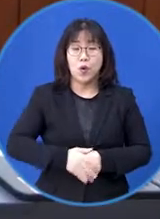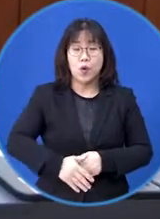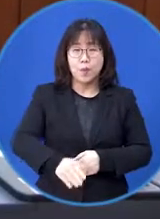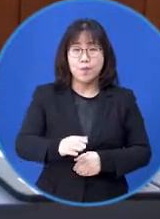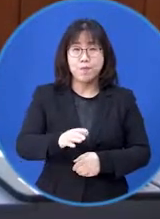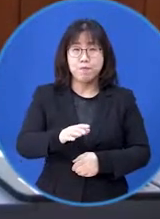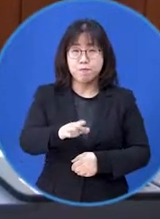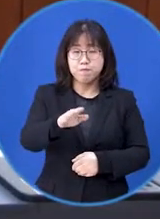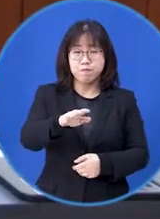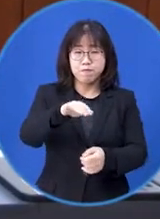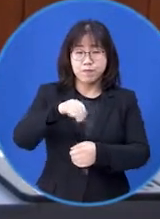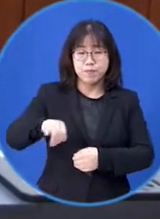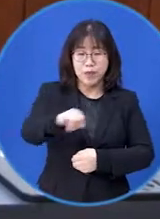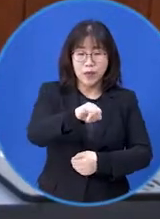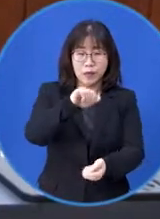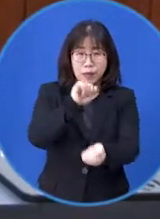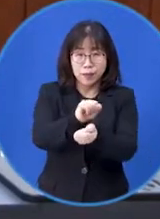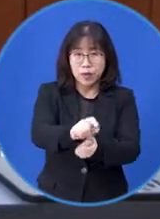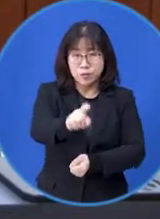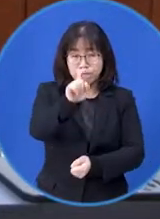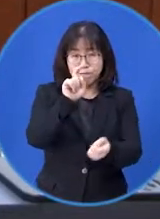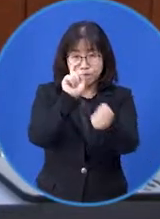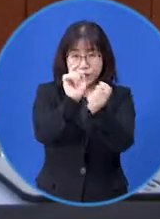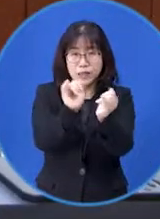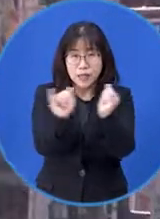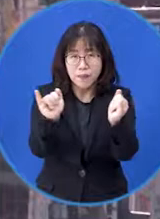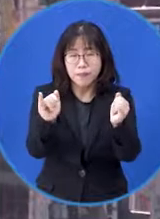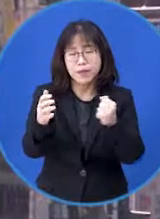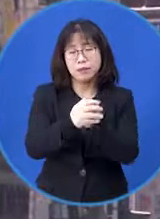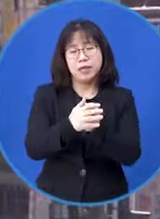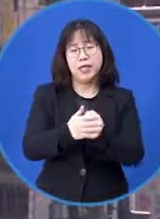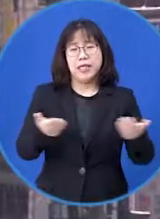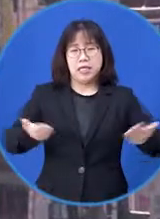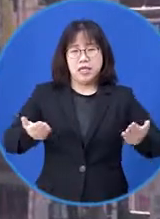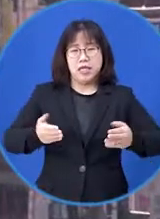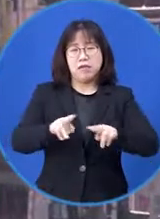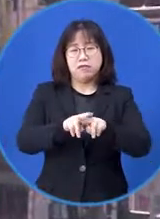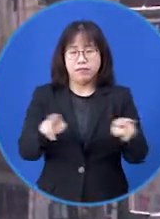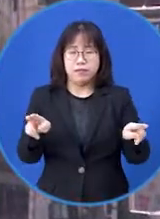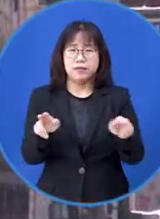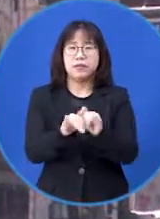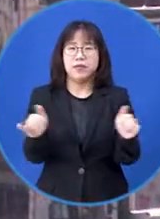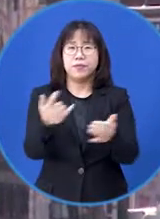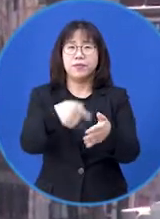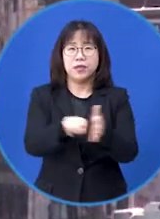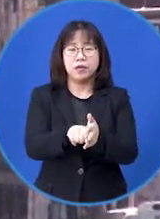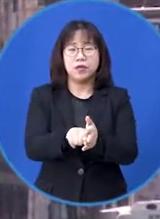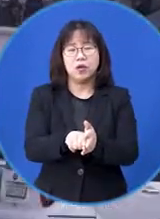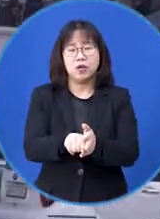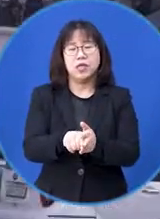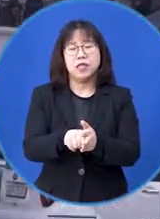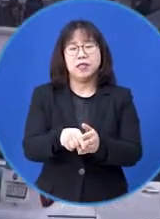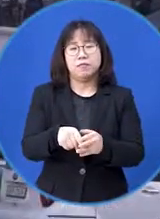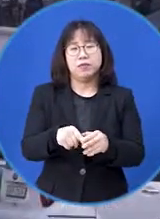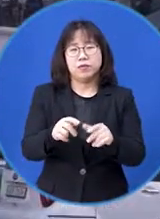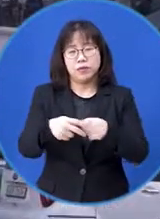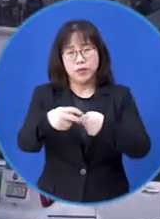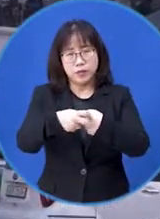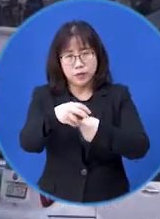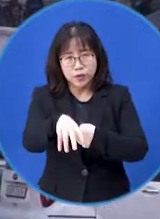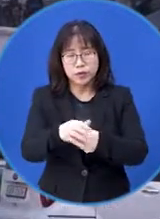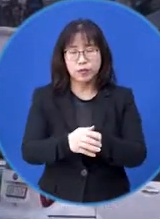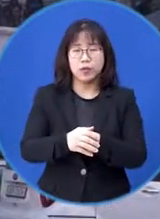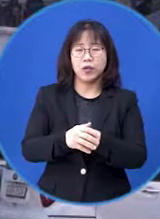지원에도 나섭니다. 확진자와 격리자의 방문에 따라 불가피하게 휴업에 들어가는 의료, 여행,